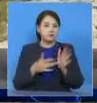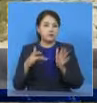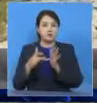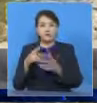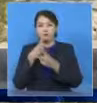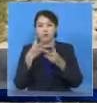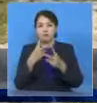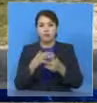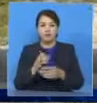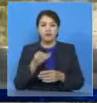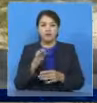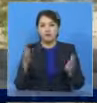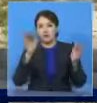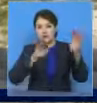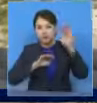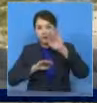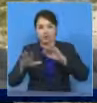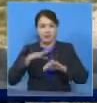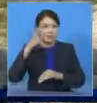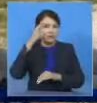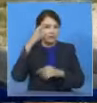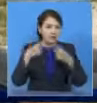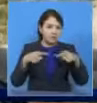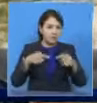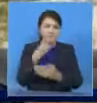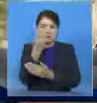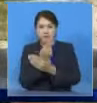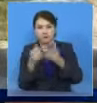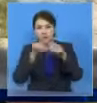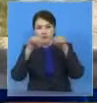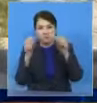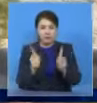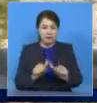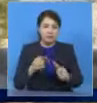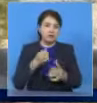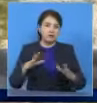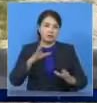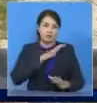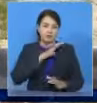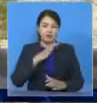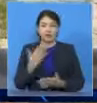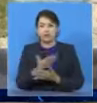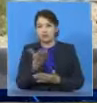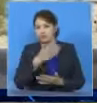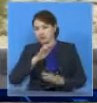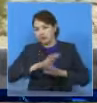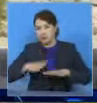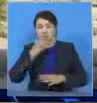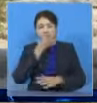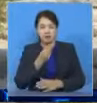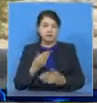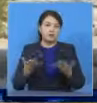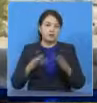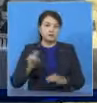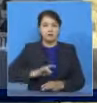причудливыми очертаниями меловых гор, которые напоминают различные фигуры. Это настоящее богатство нашего края и, по моему мнению, самое красивое место